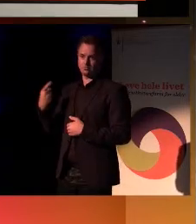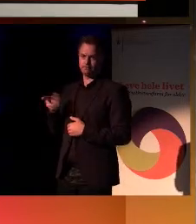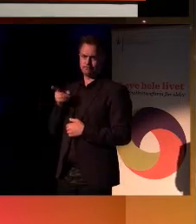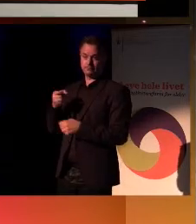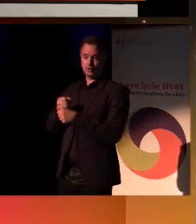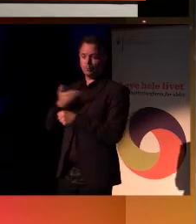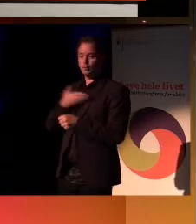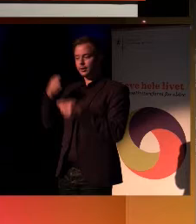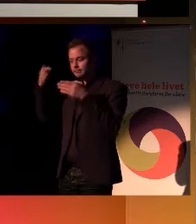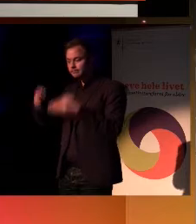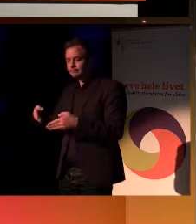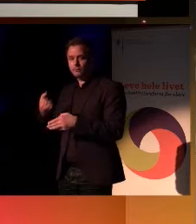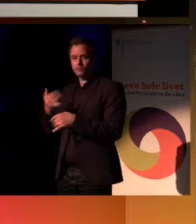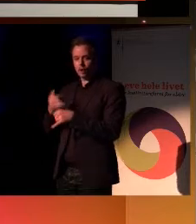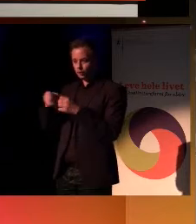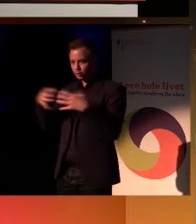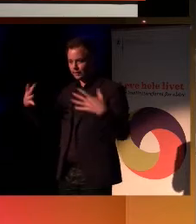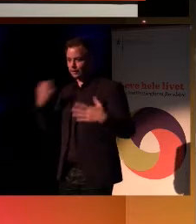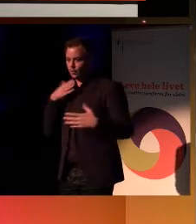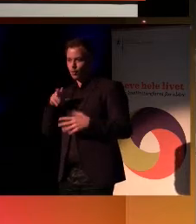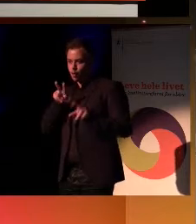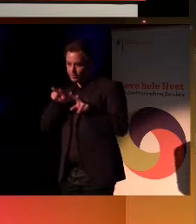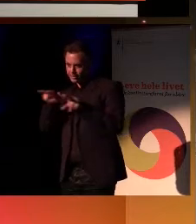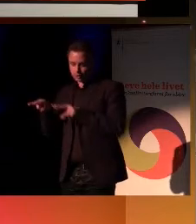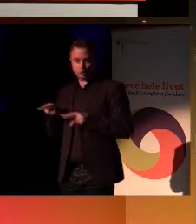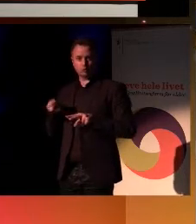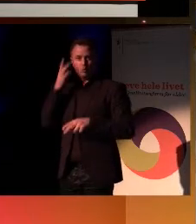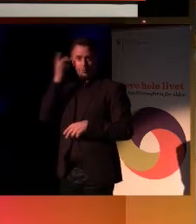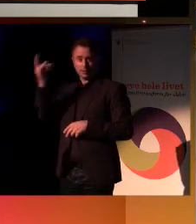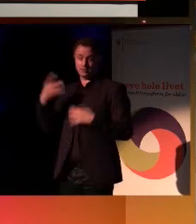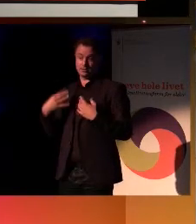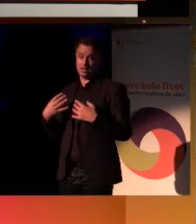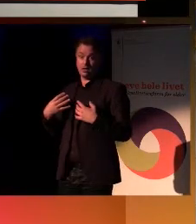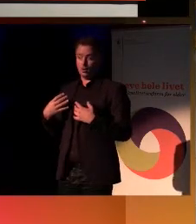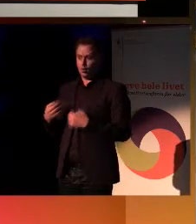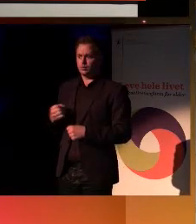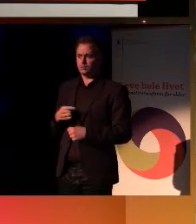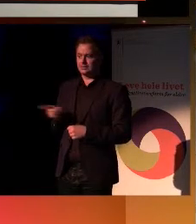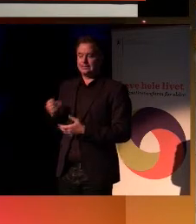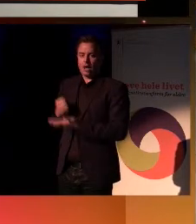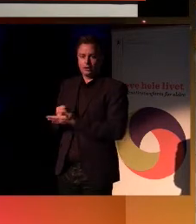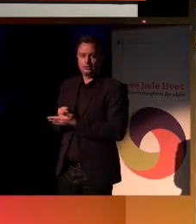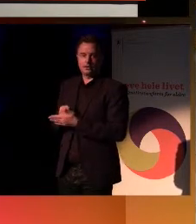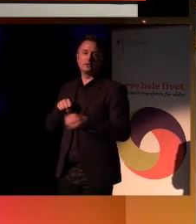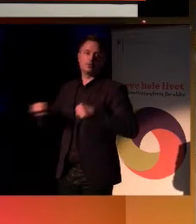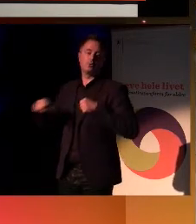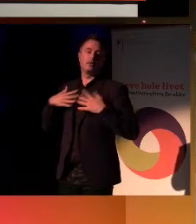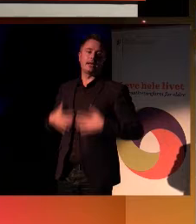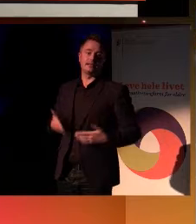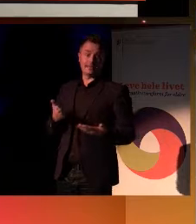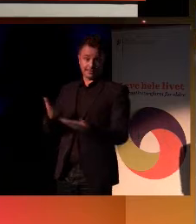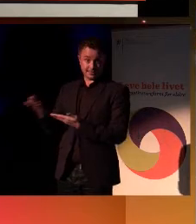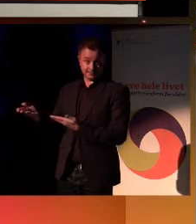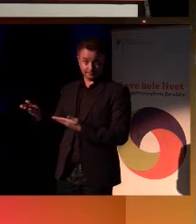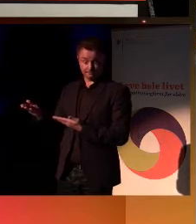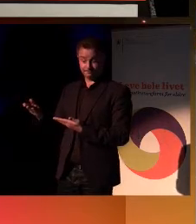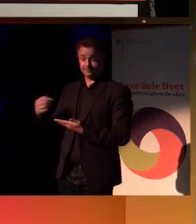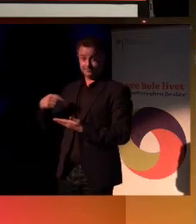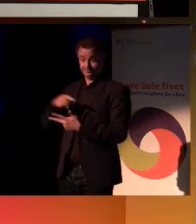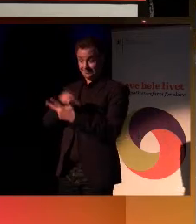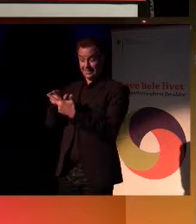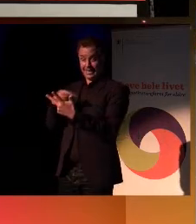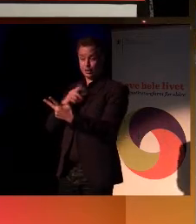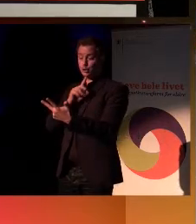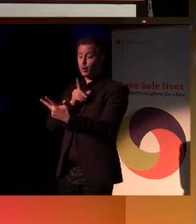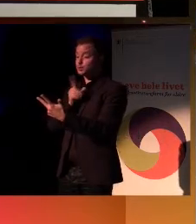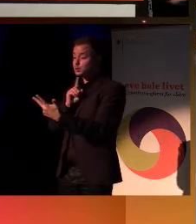å utvikle god observasjonskompetanse hos de ansatte I kommunehelsetjenesten. Og når jeg spurte dem da, I forhold til